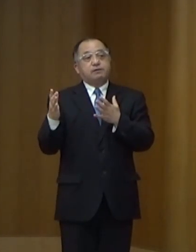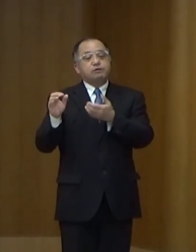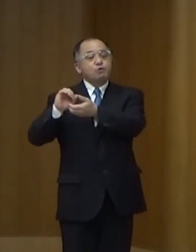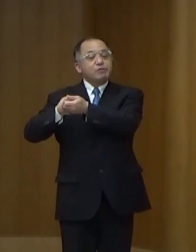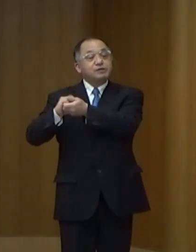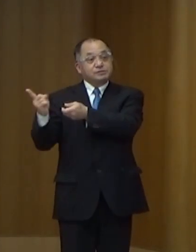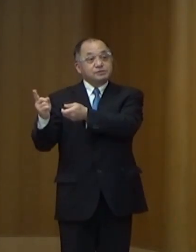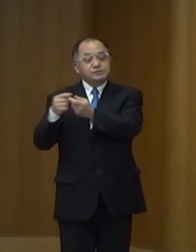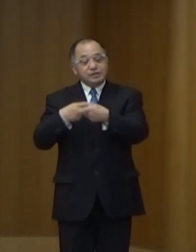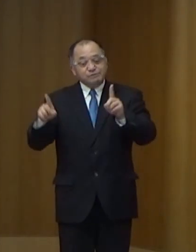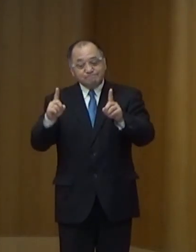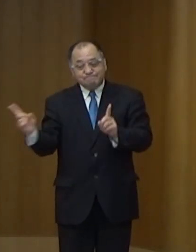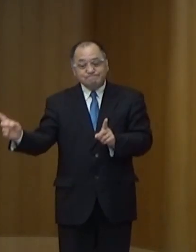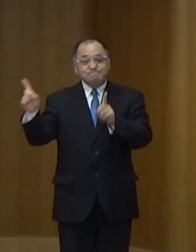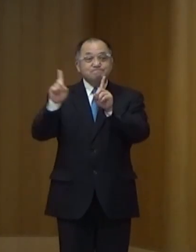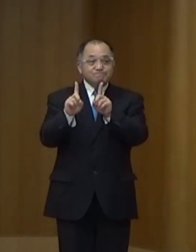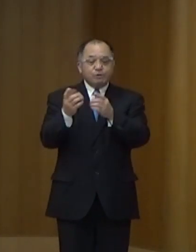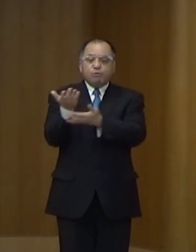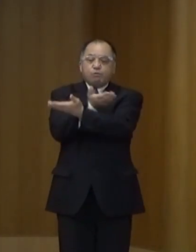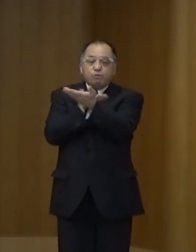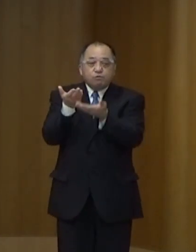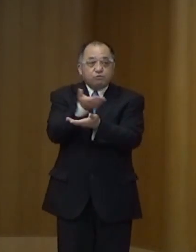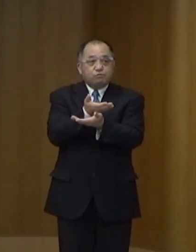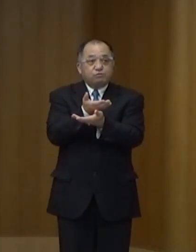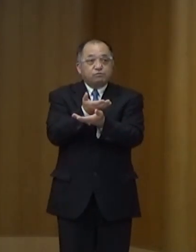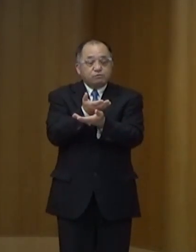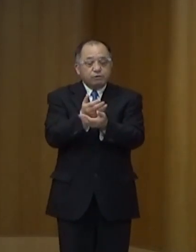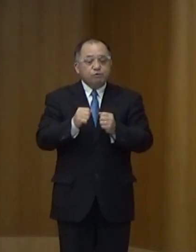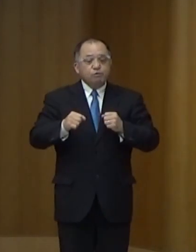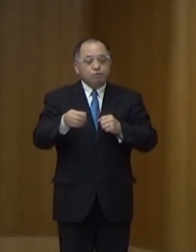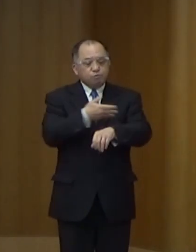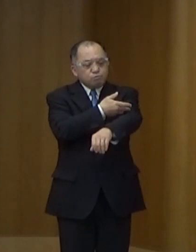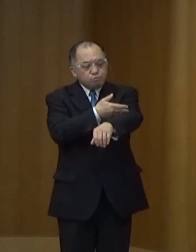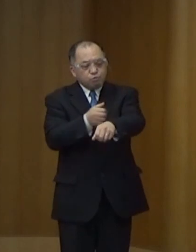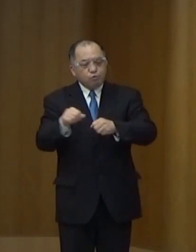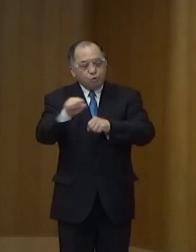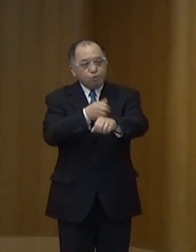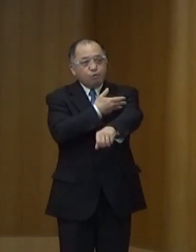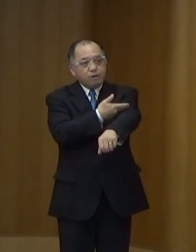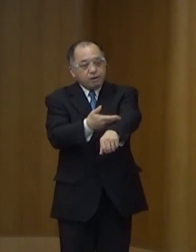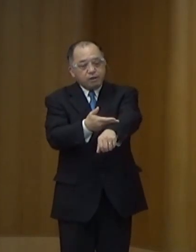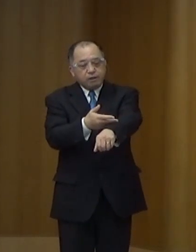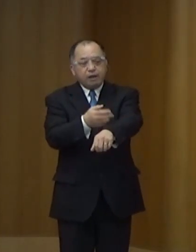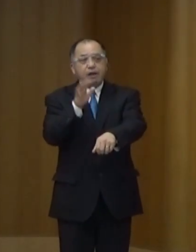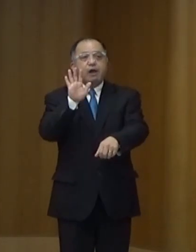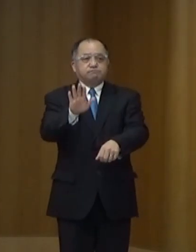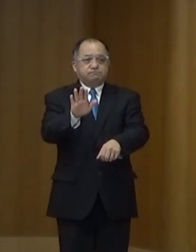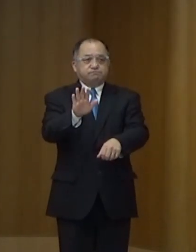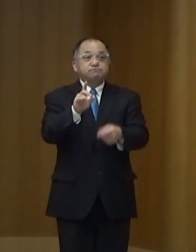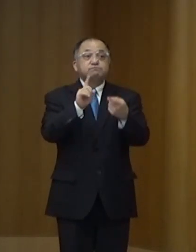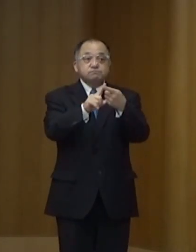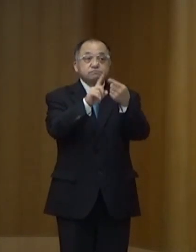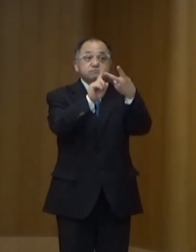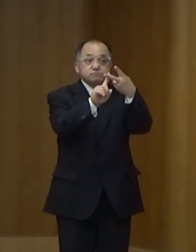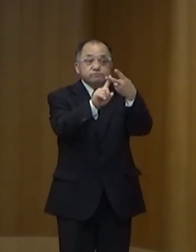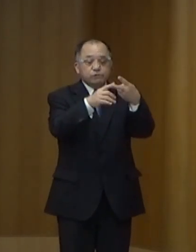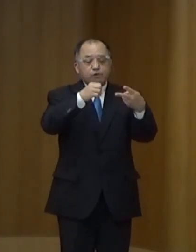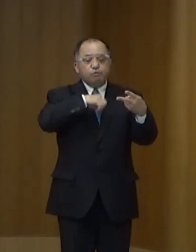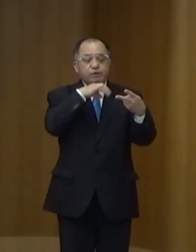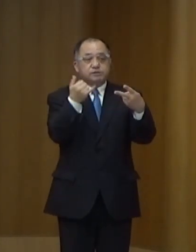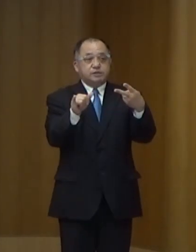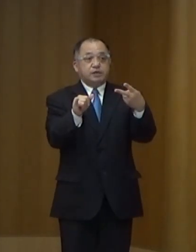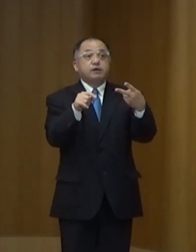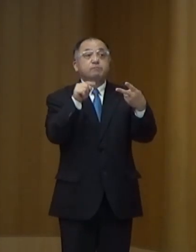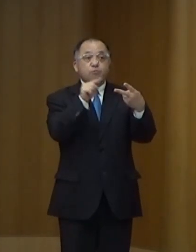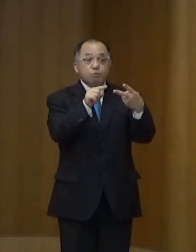友人との交流という行動歴が確認されていることに加えまして、高齢者